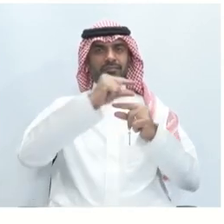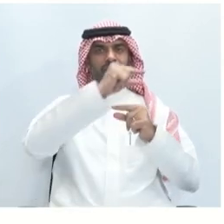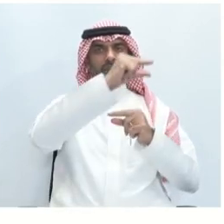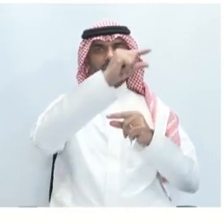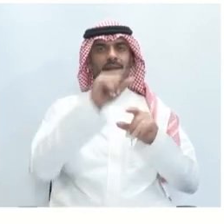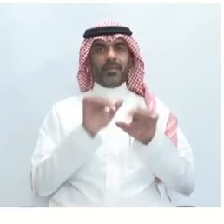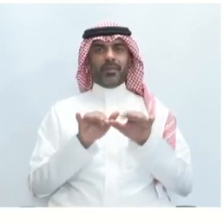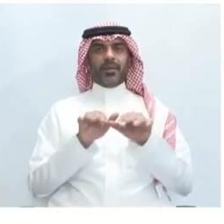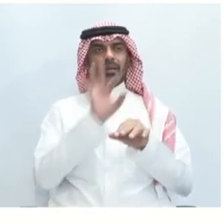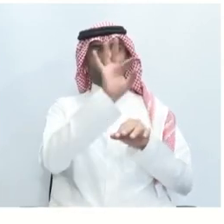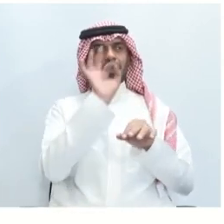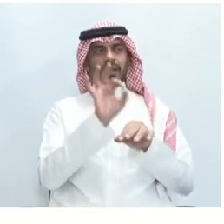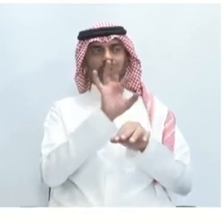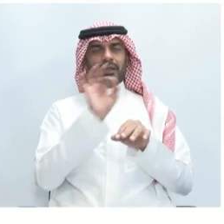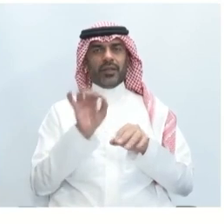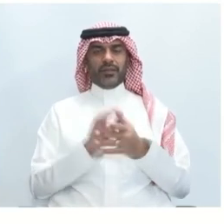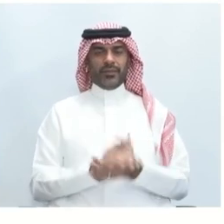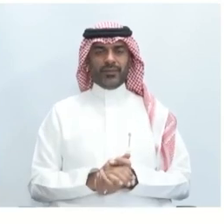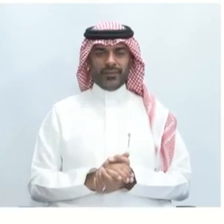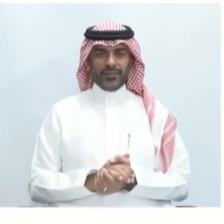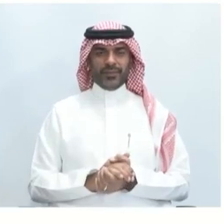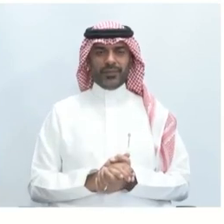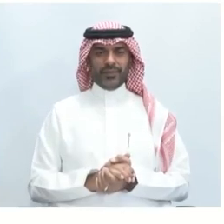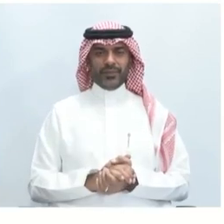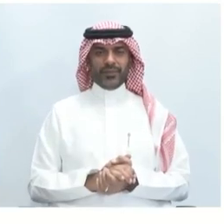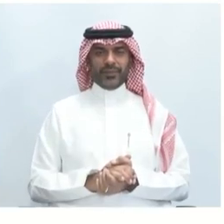البرمجيه او البلوكس الخاصه بالموقع